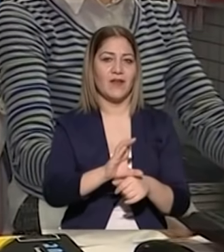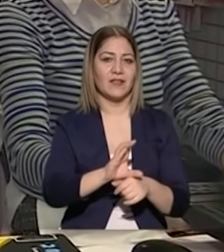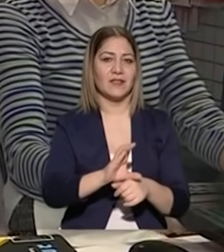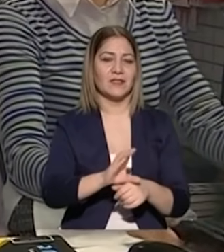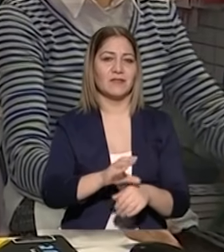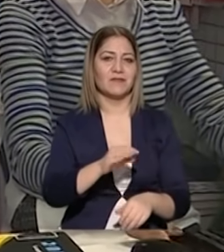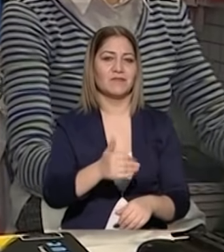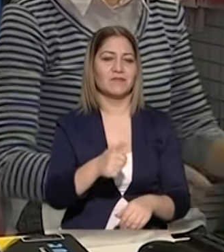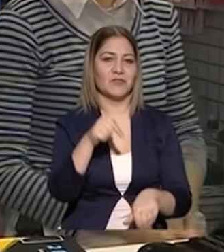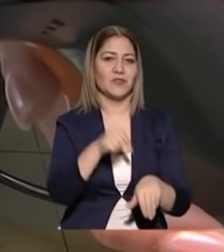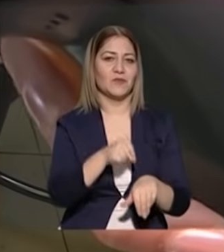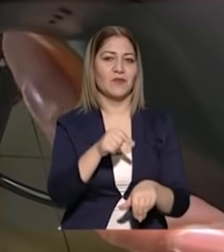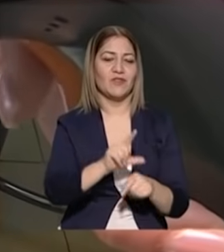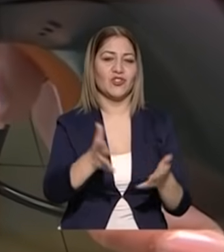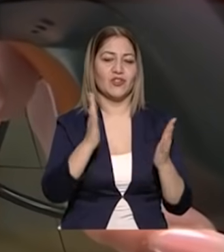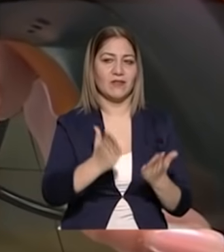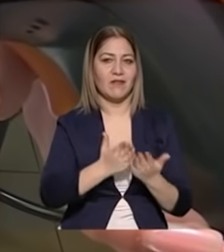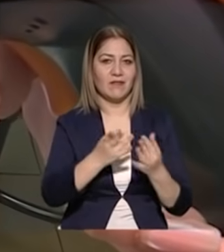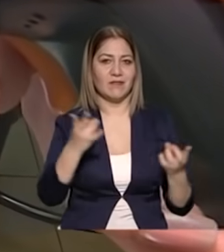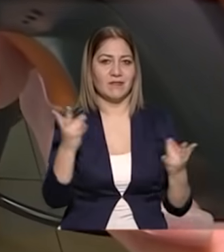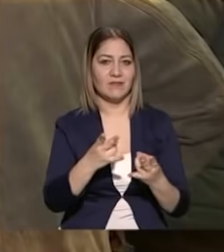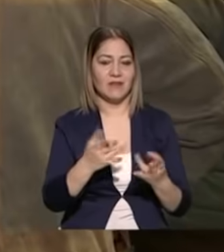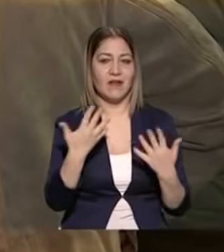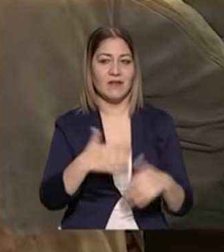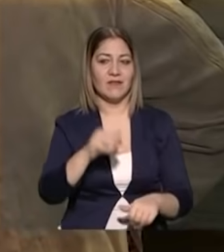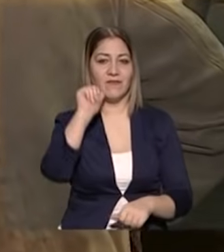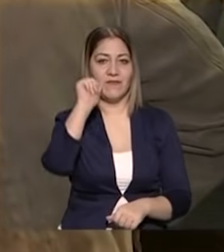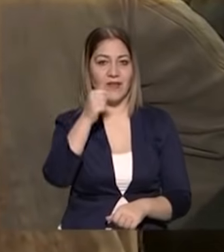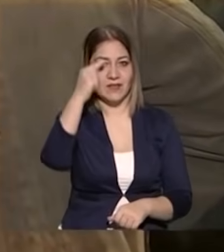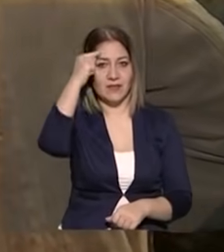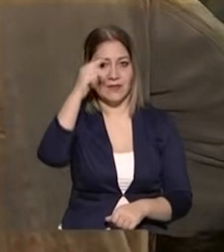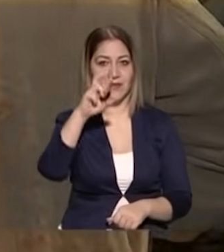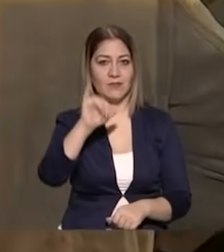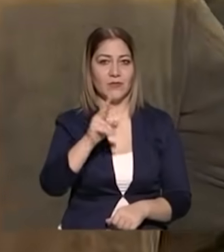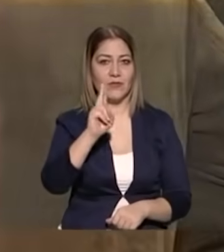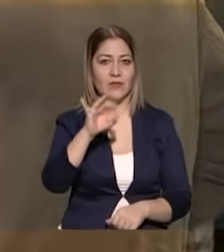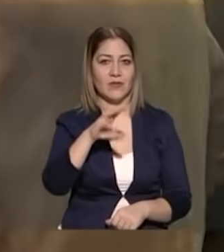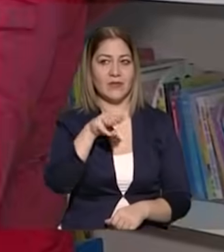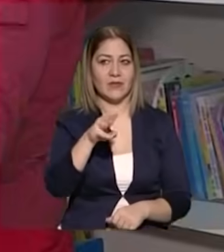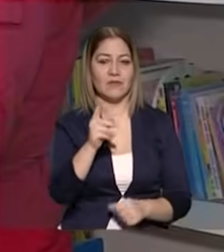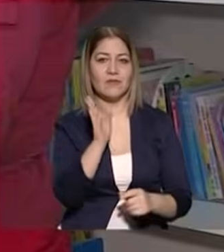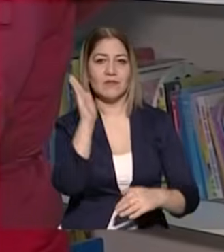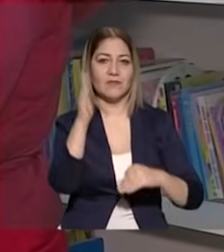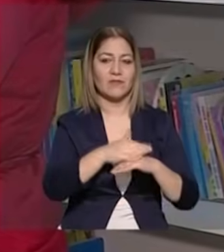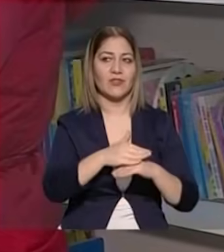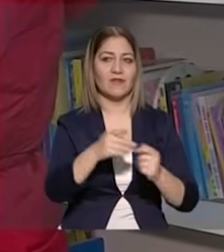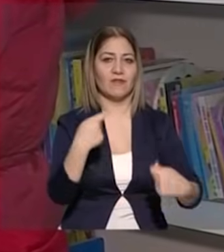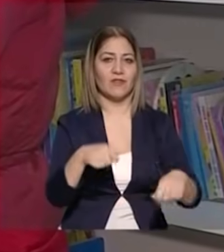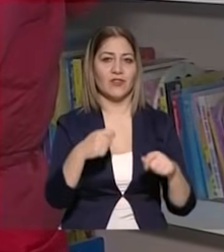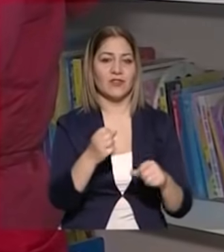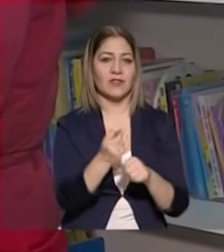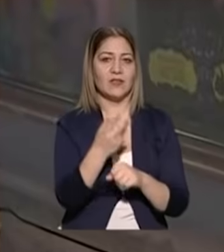գսկամ, ավելի շատ գարդալ։ Արդեն հաջորդ օրը պարզվեց, որ բուկինիստը մի ամբողջ օր ու գիշեր վաճառել է